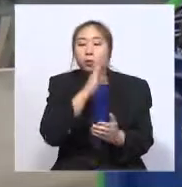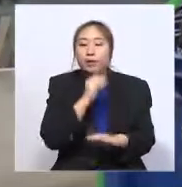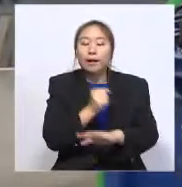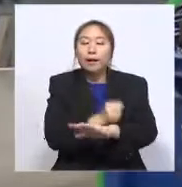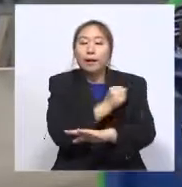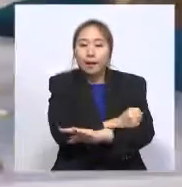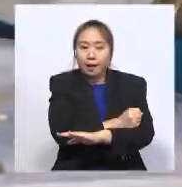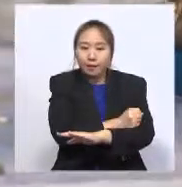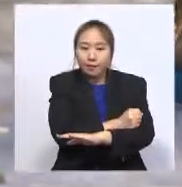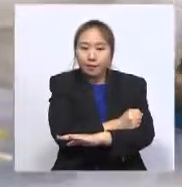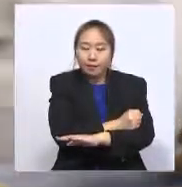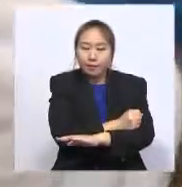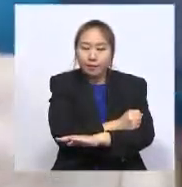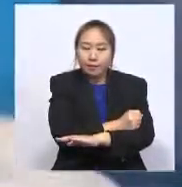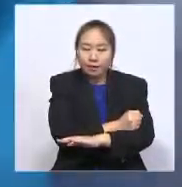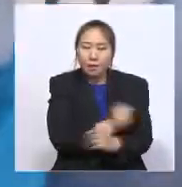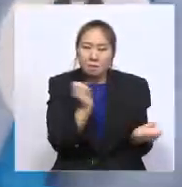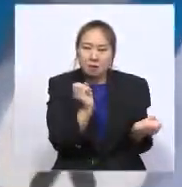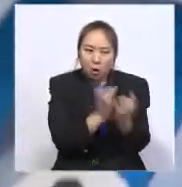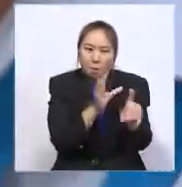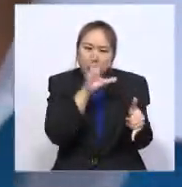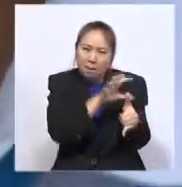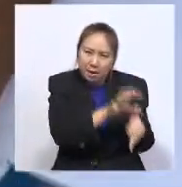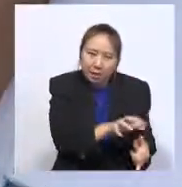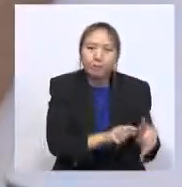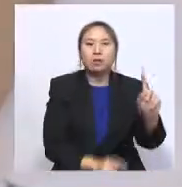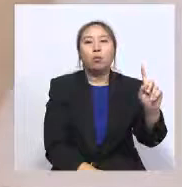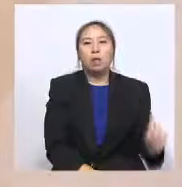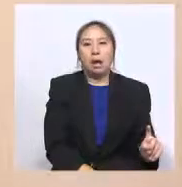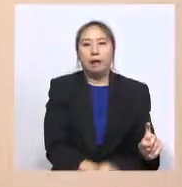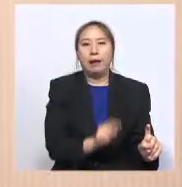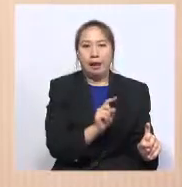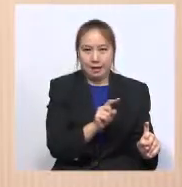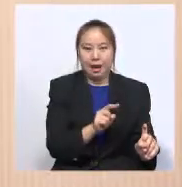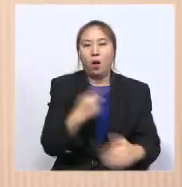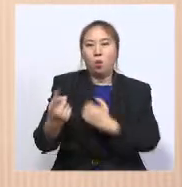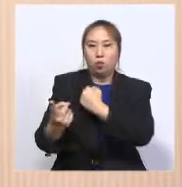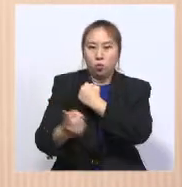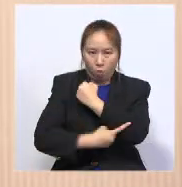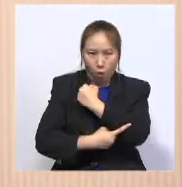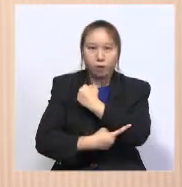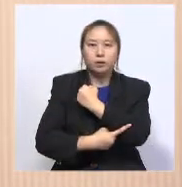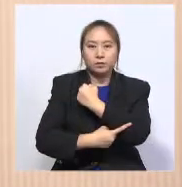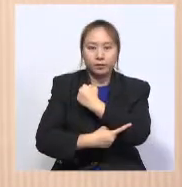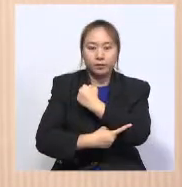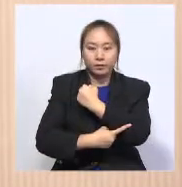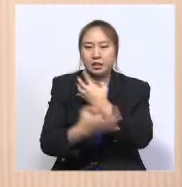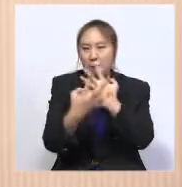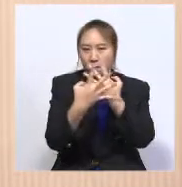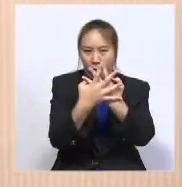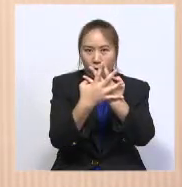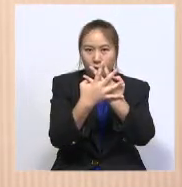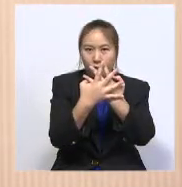าเนี่ยนะคะทำให้เขาถึงแก่ความตายตรงนี้ก็จะมีโทษเนี่ยจำคุ